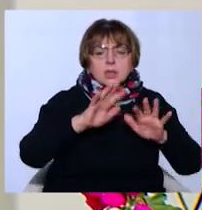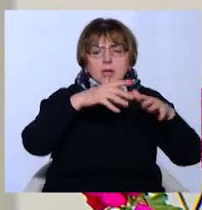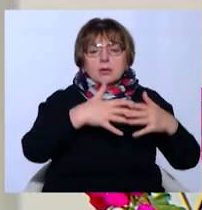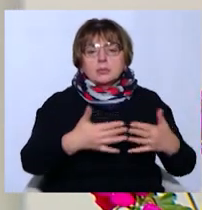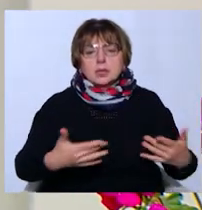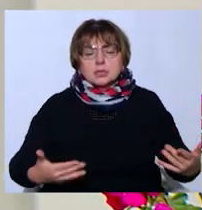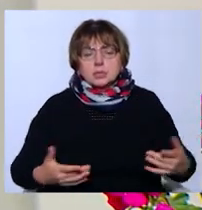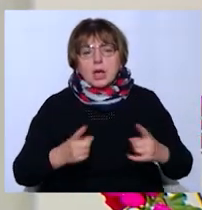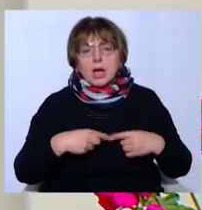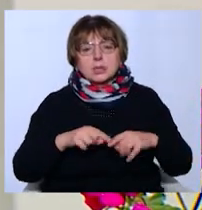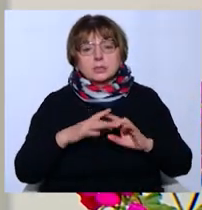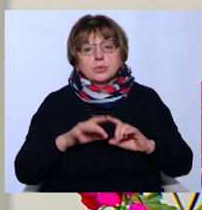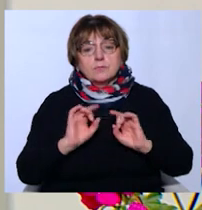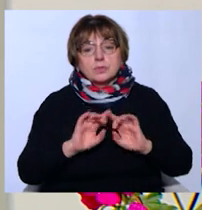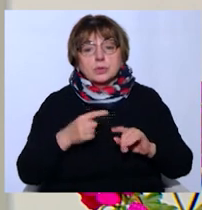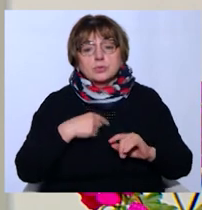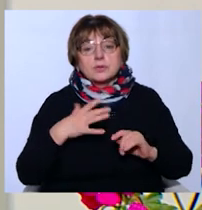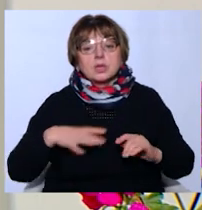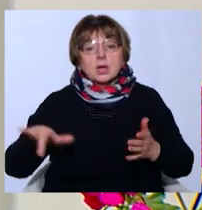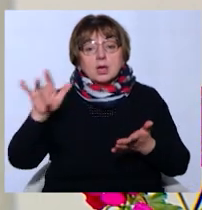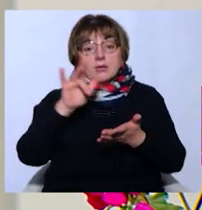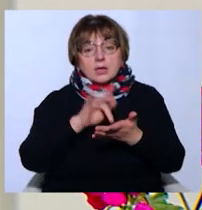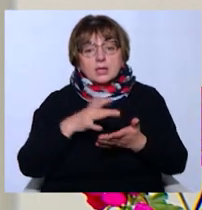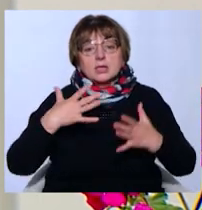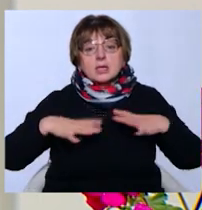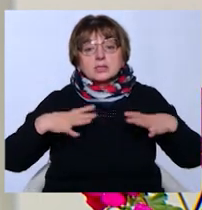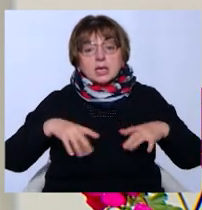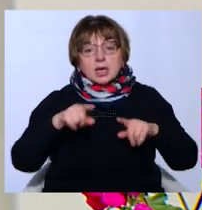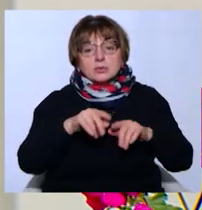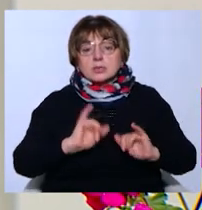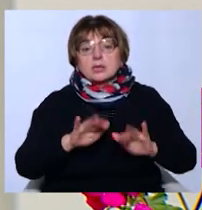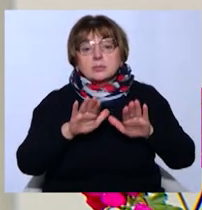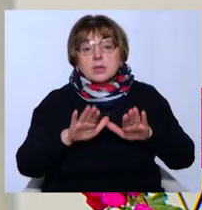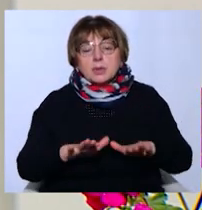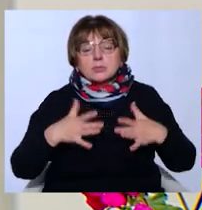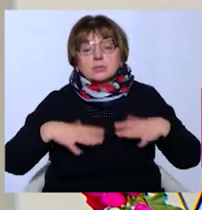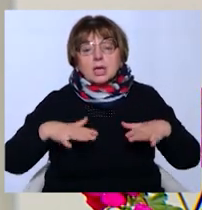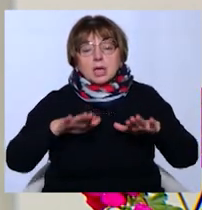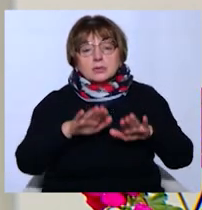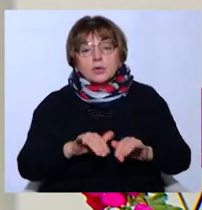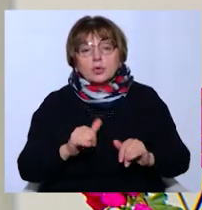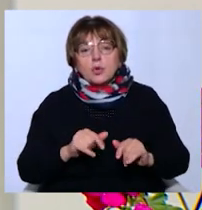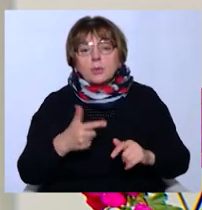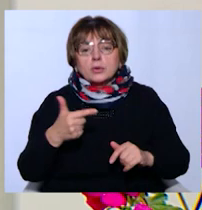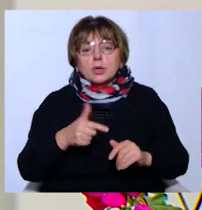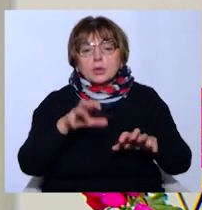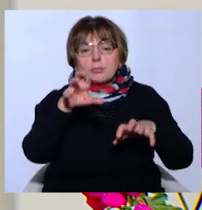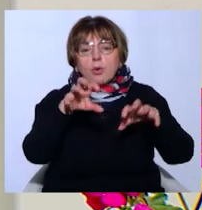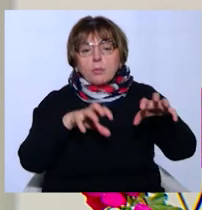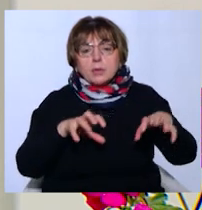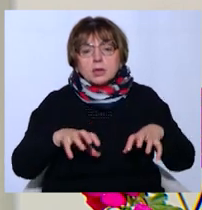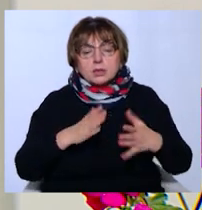შემდეგ. ჩვენ ასევე ვისაუბრეთ ჩვენს ქვეყანაზე, საქართველოზე. თუ სად მდებარეობს ჩვენი ქვეყანა, რომელი გეოგრაფიული